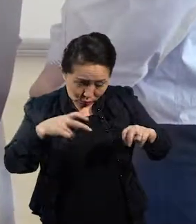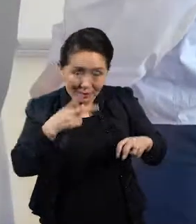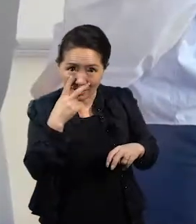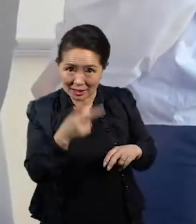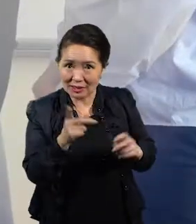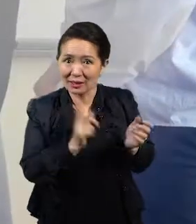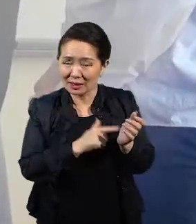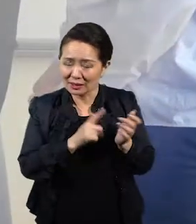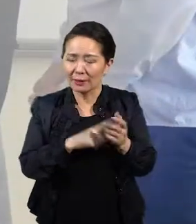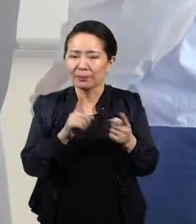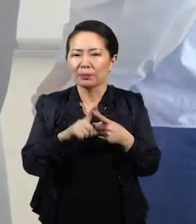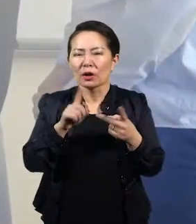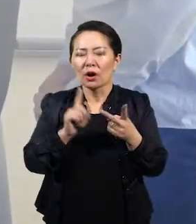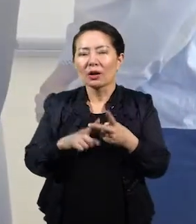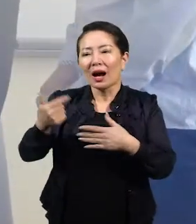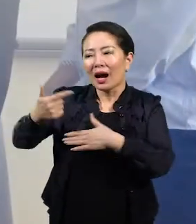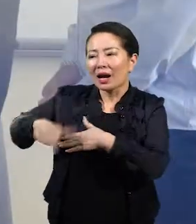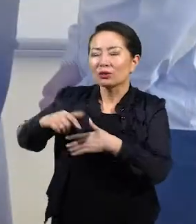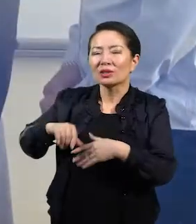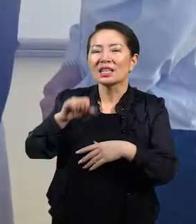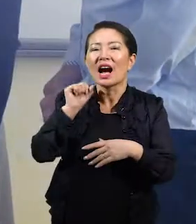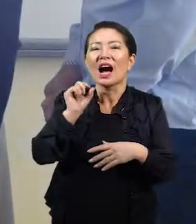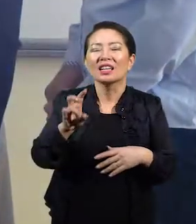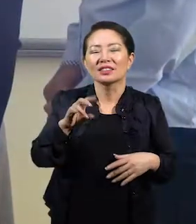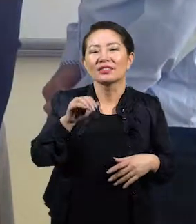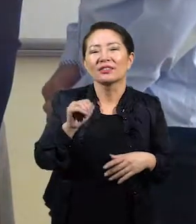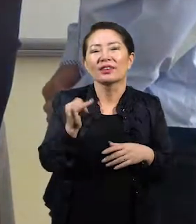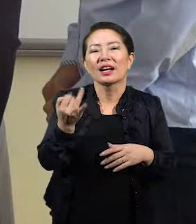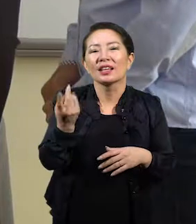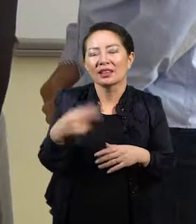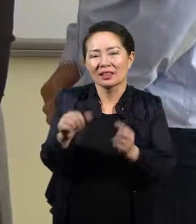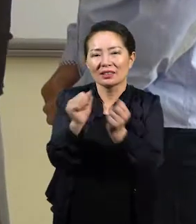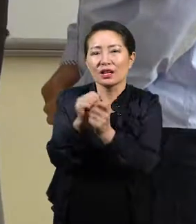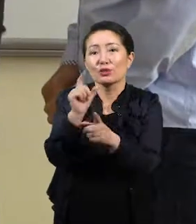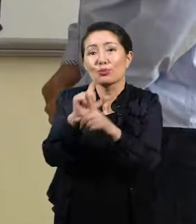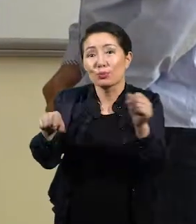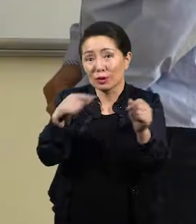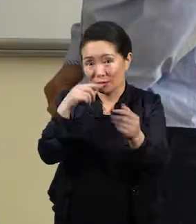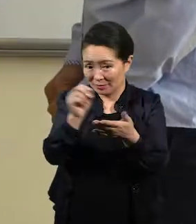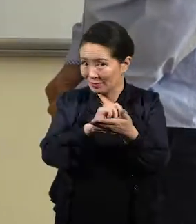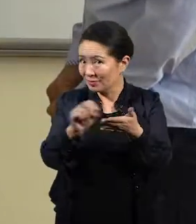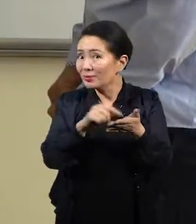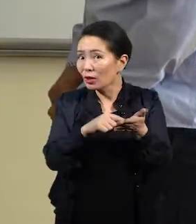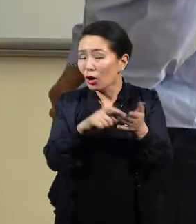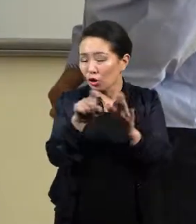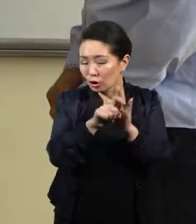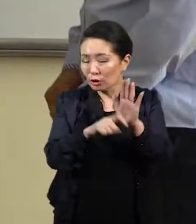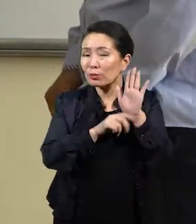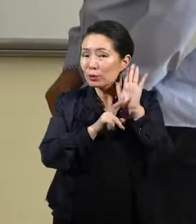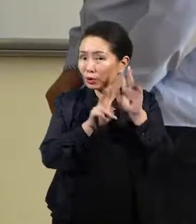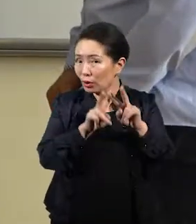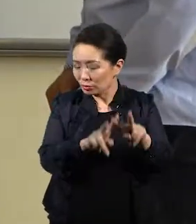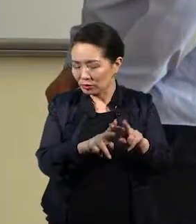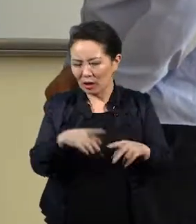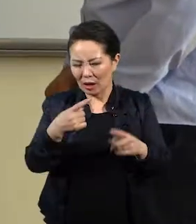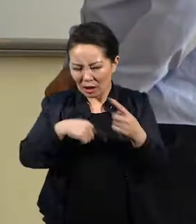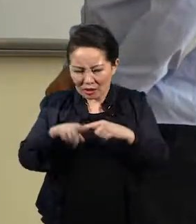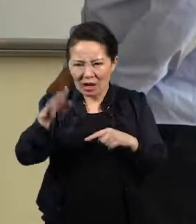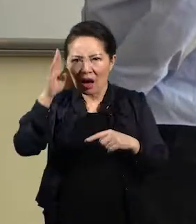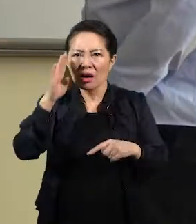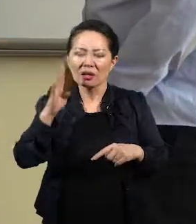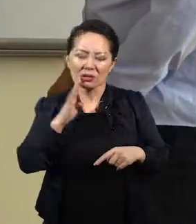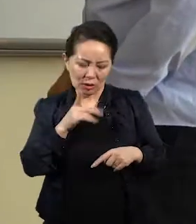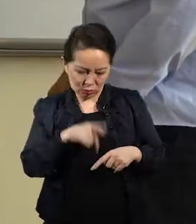одоо гадуур ингээ анфрент хөтөлбөр явж байгаа. Тэрнийх ганц одоо тийм ганц чи яг энэ хамгийн тийм эцэг ихт хүрч чадж байгаа юм